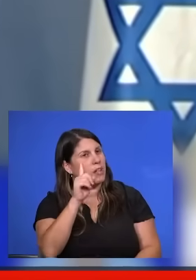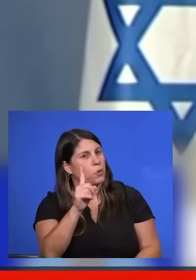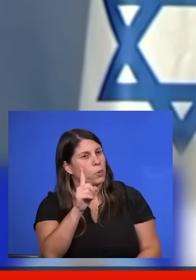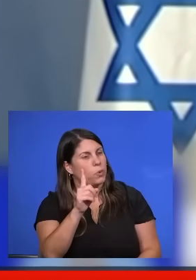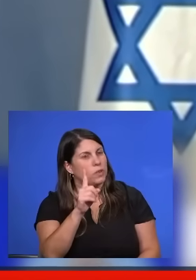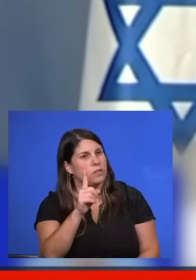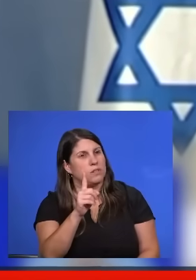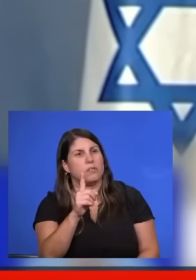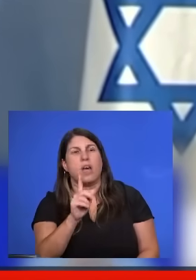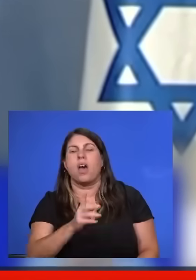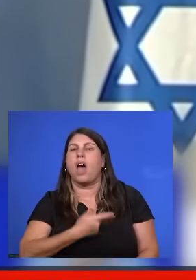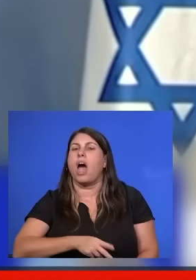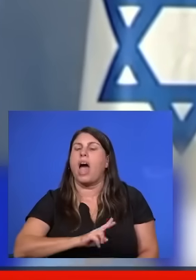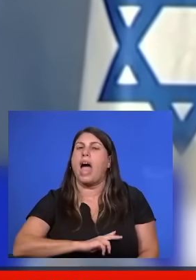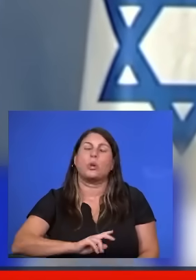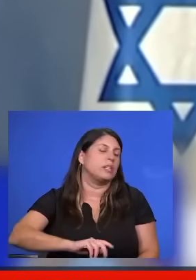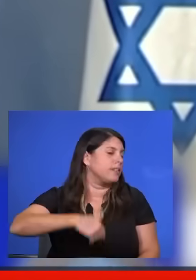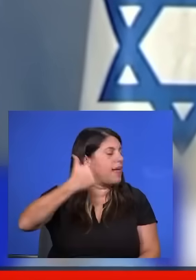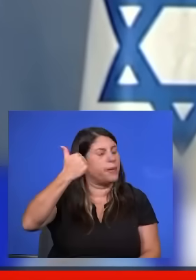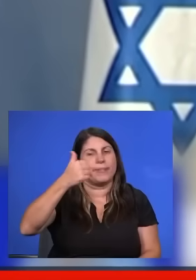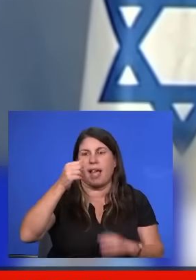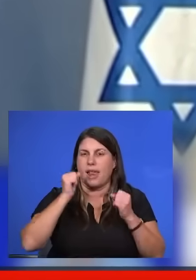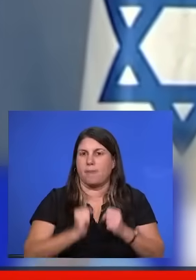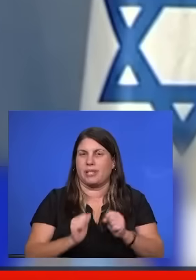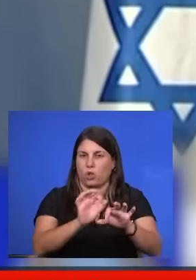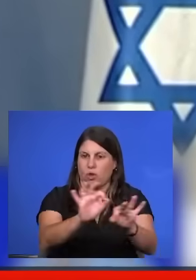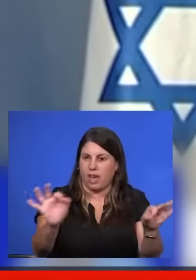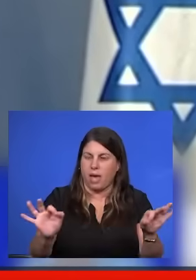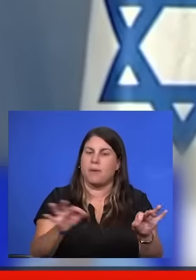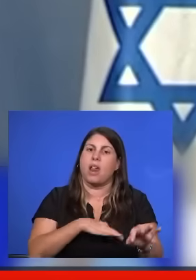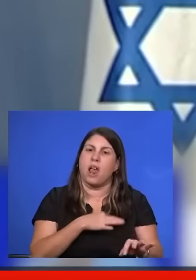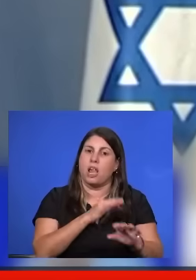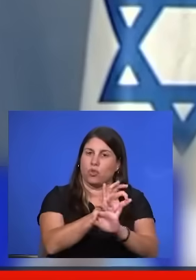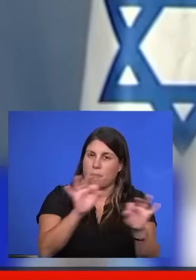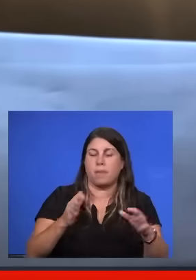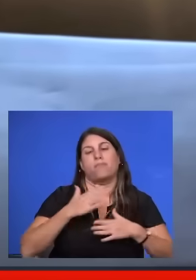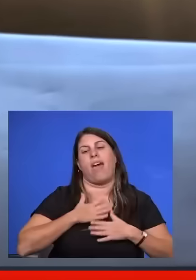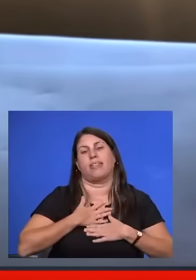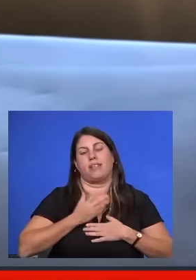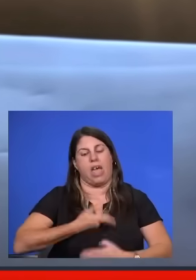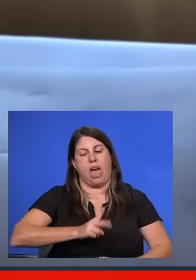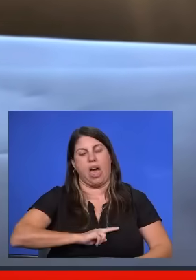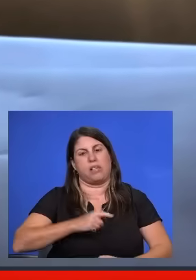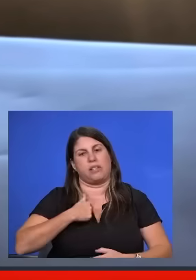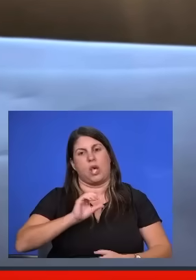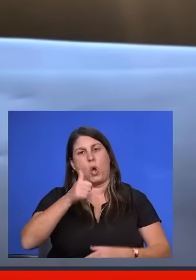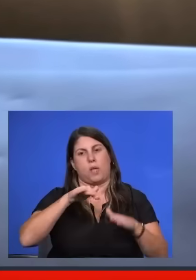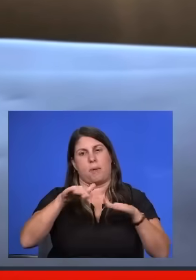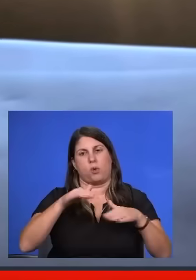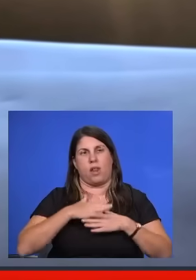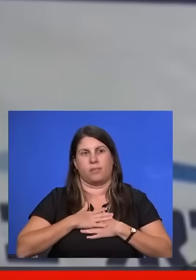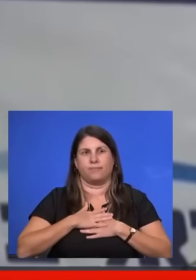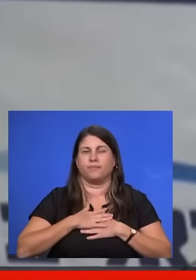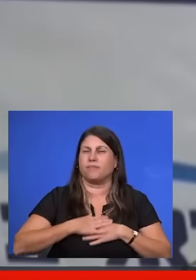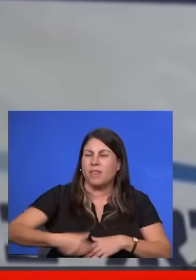האחריות העליונה לביטחונכם ולשלומכם היא עליי כראש הממשלה. את המזוודות של הכסף